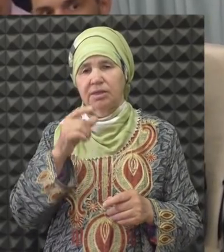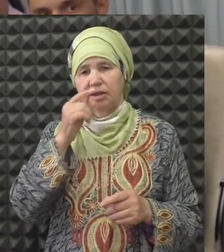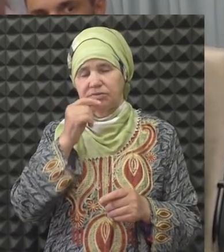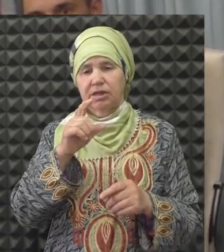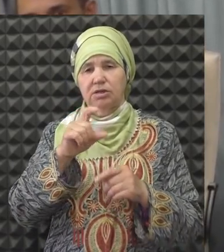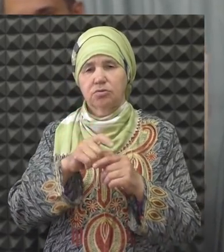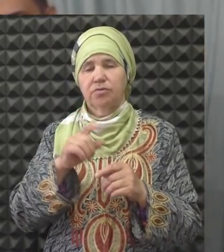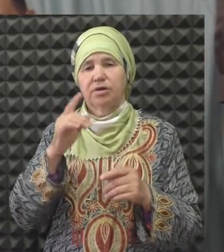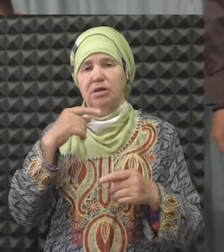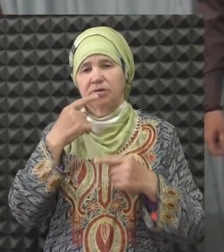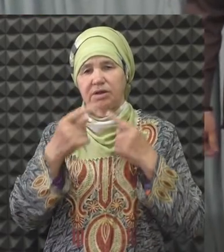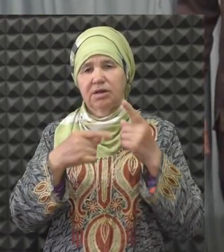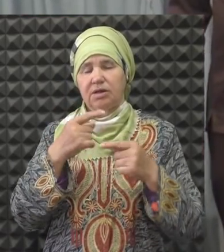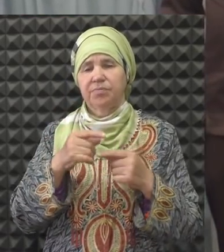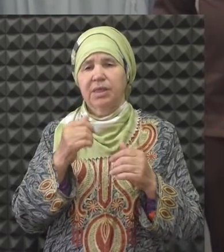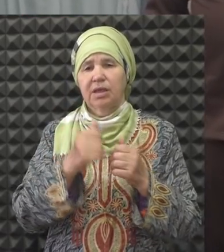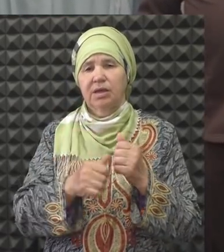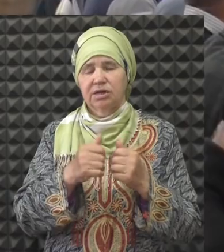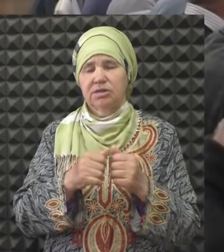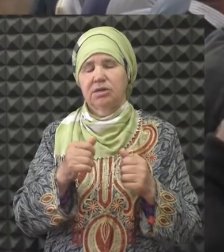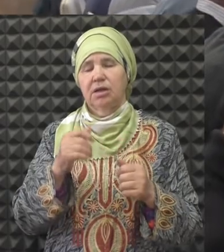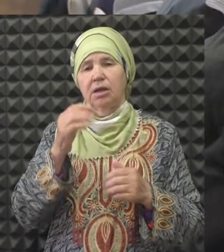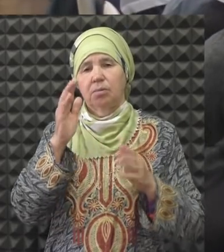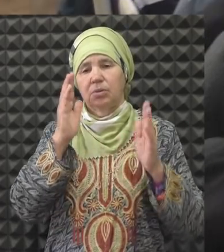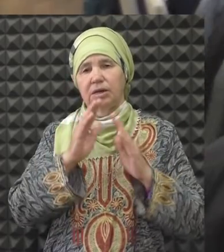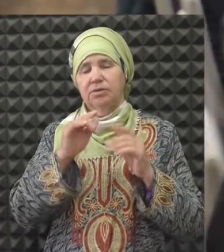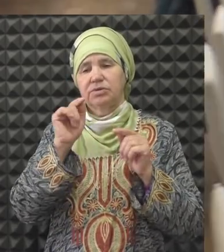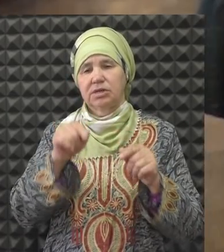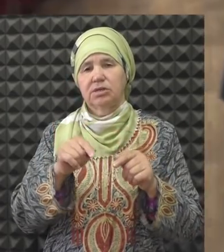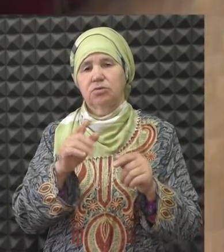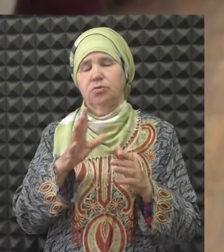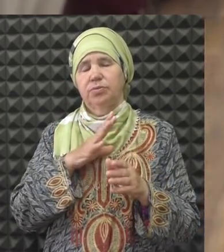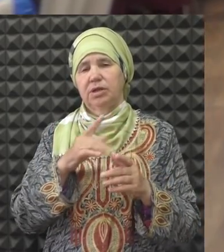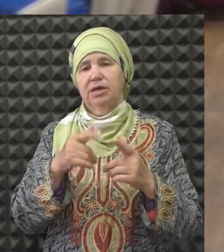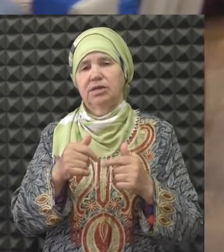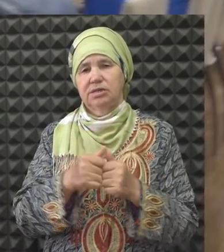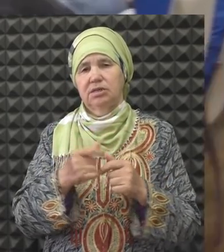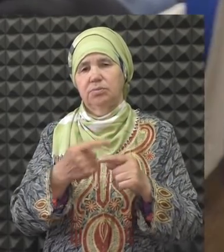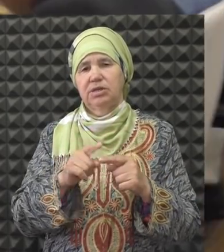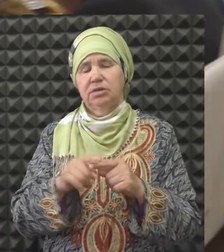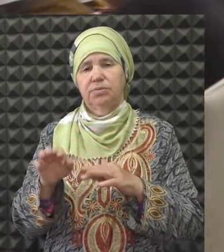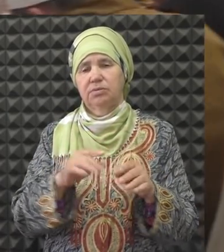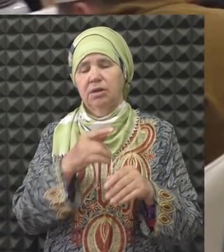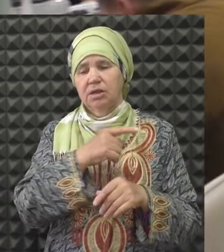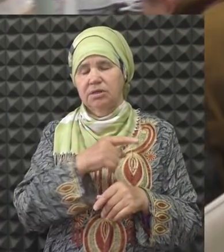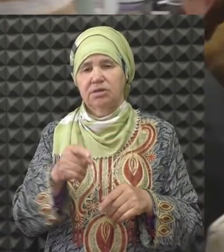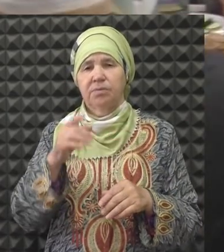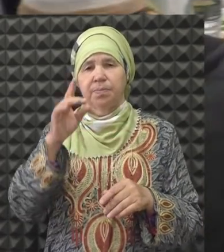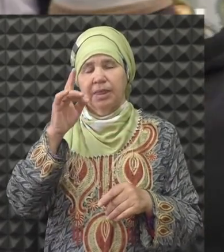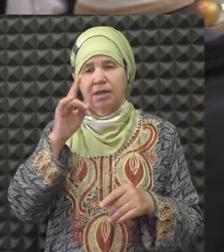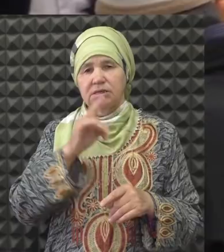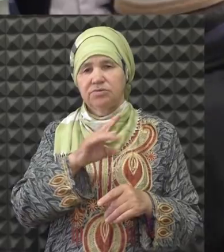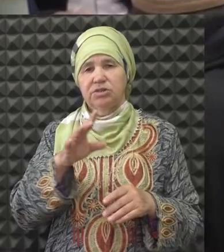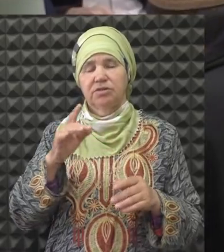И на ифтарах слова благодарности звучали каждый день. И каждый день возносились молитвы за всех тех, кто был их организатором. На протяжении